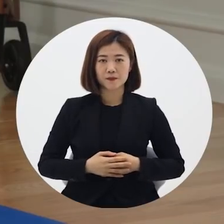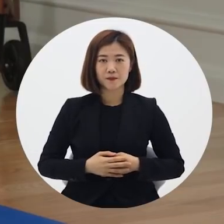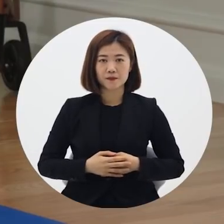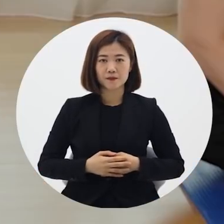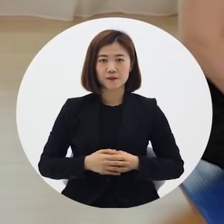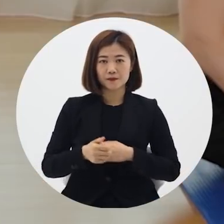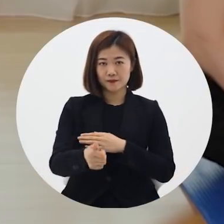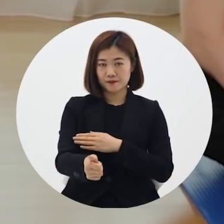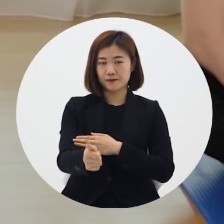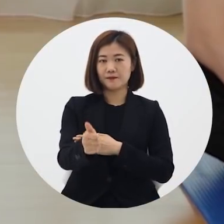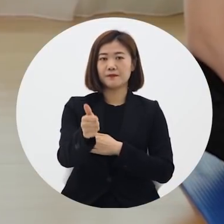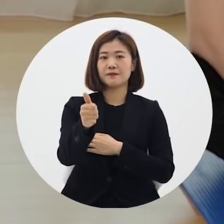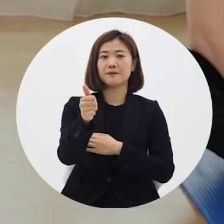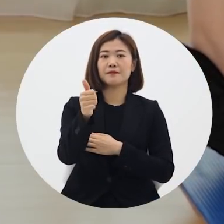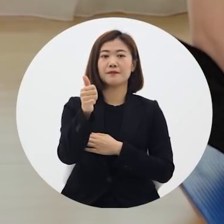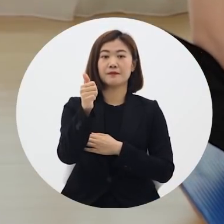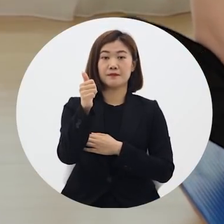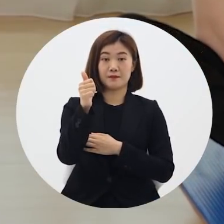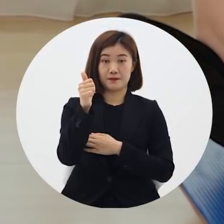다시 뒤로.